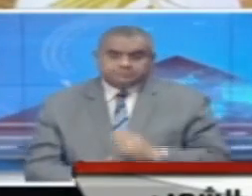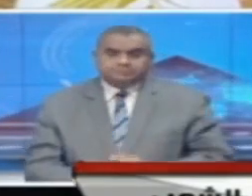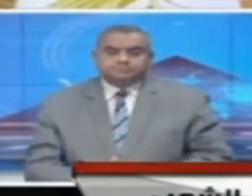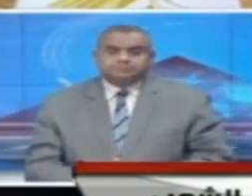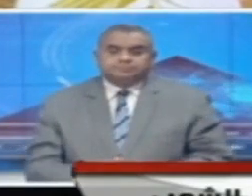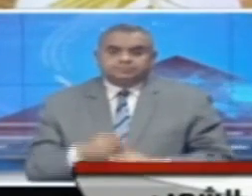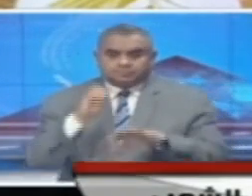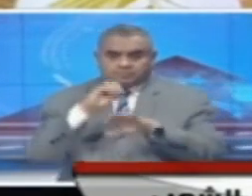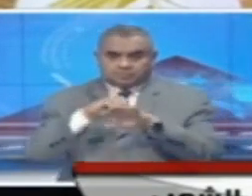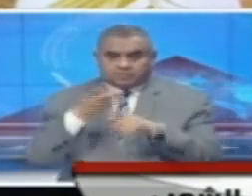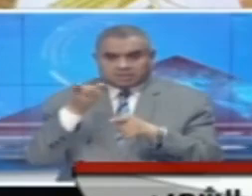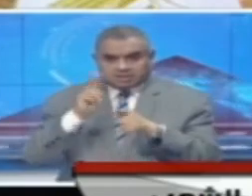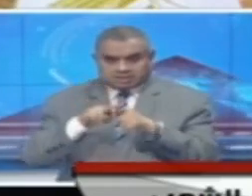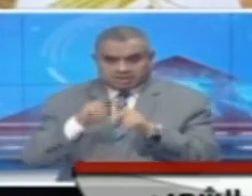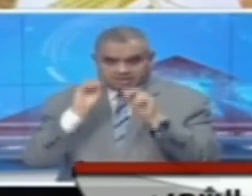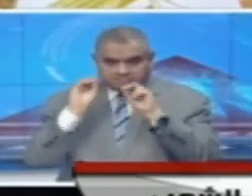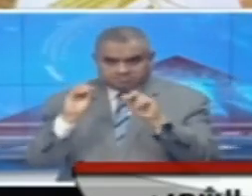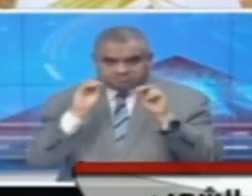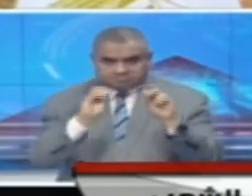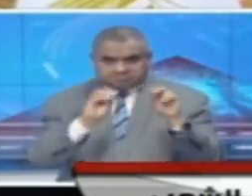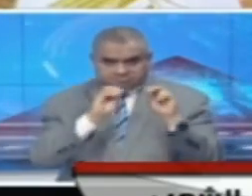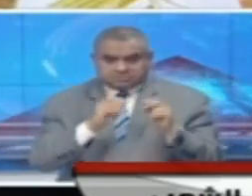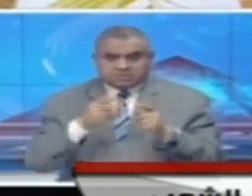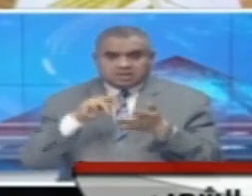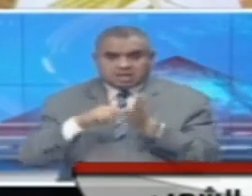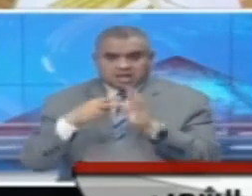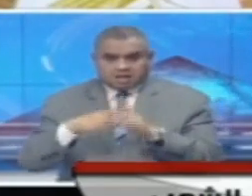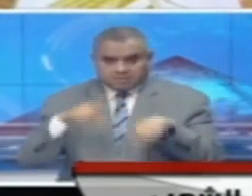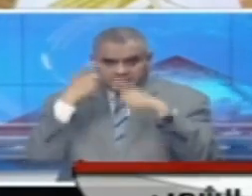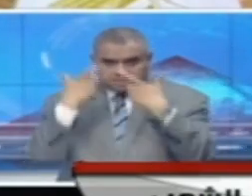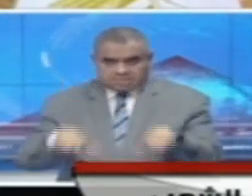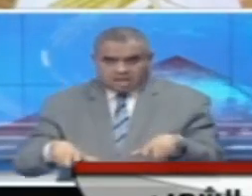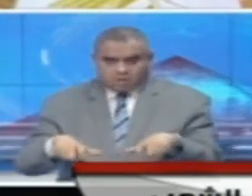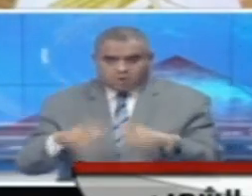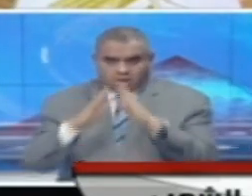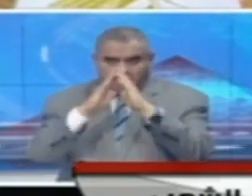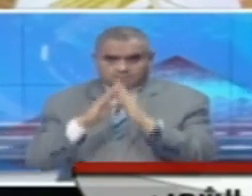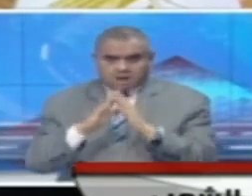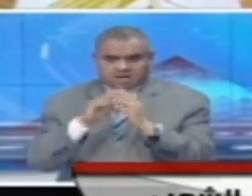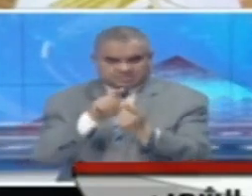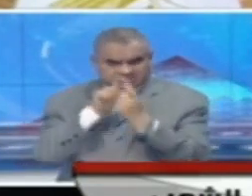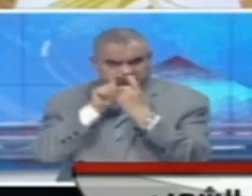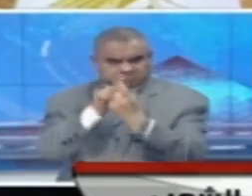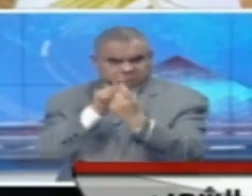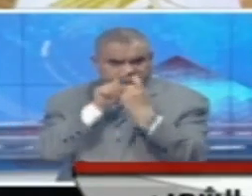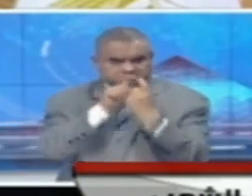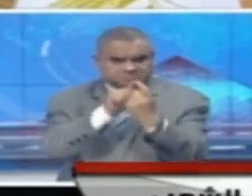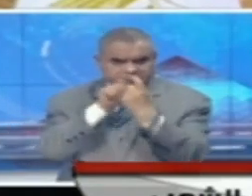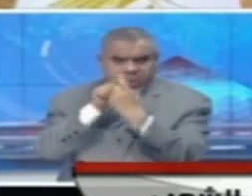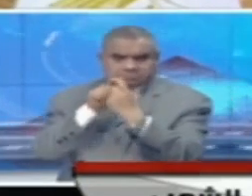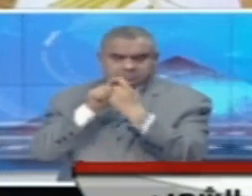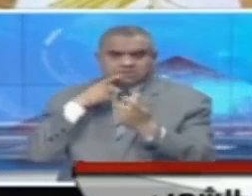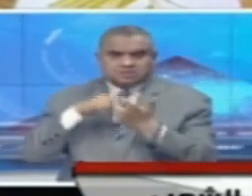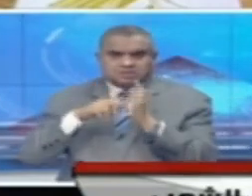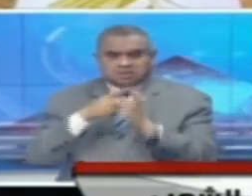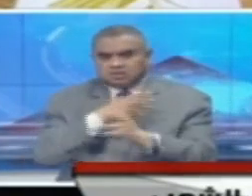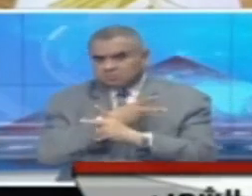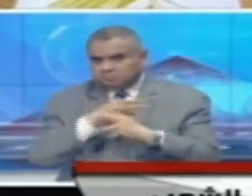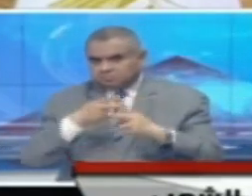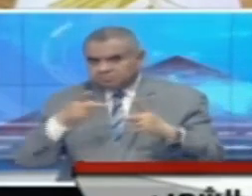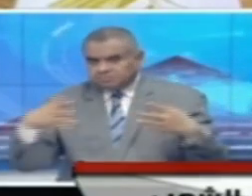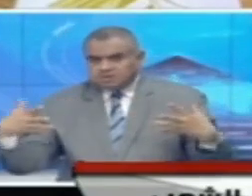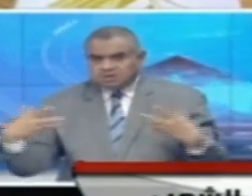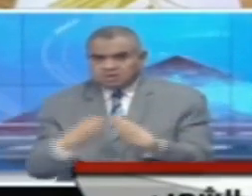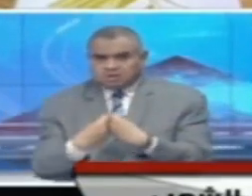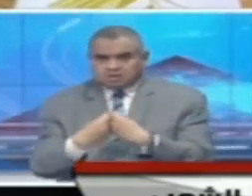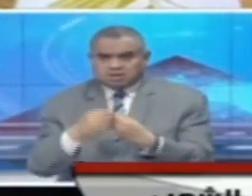ولا يخفى عليكم أن الدولة واجهت تلك التحديات بكافة أدوات